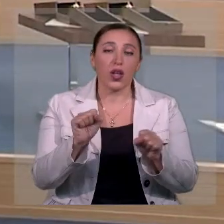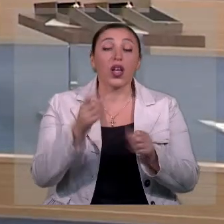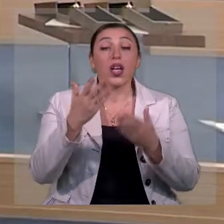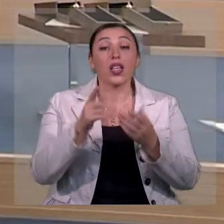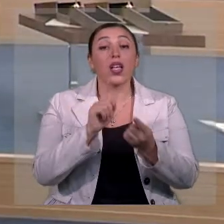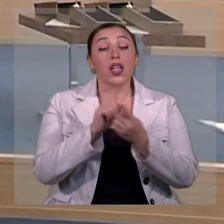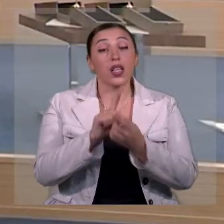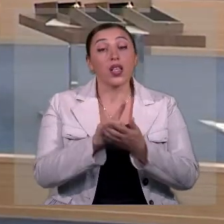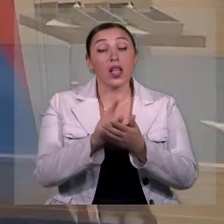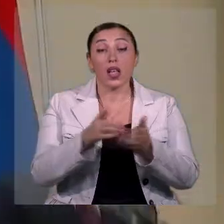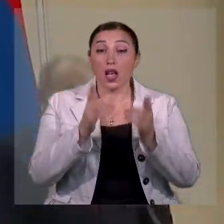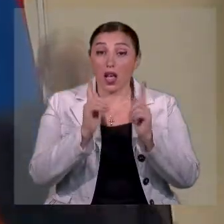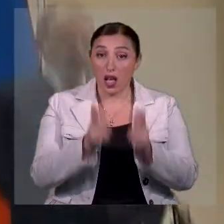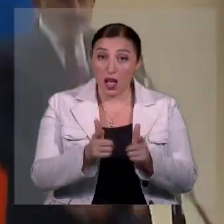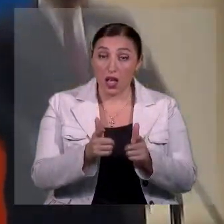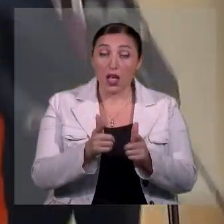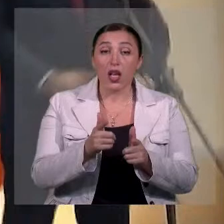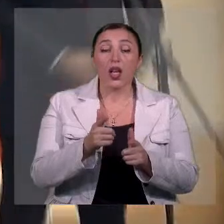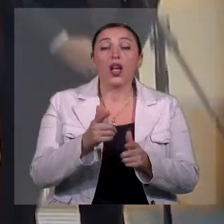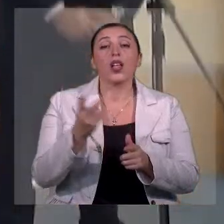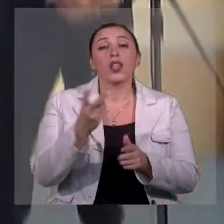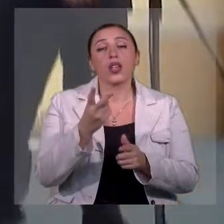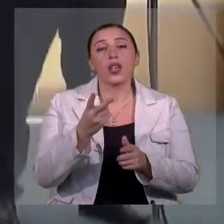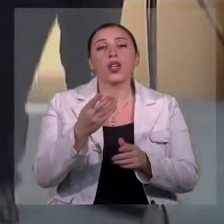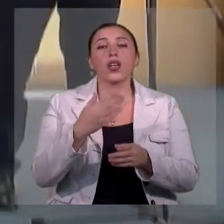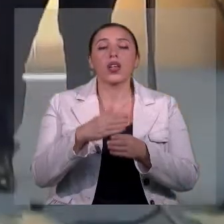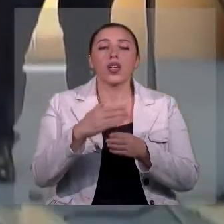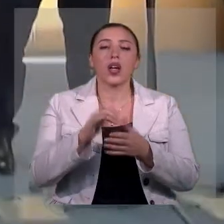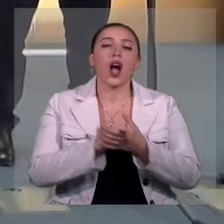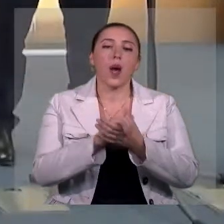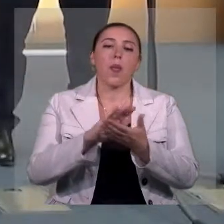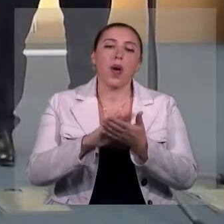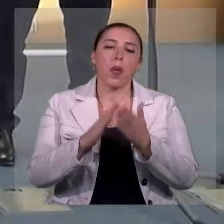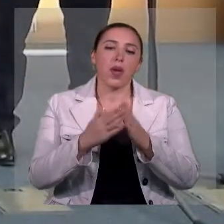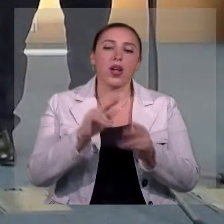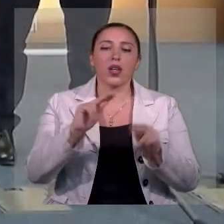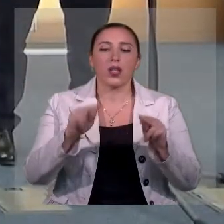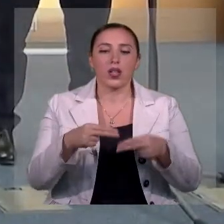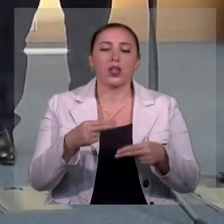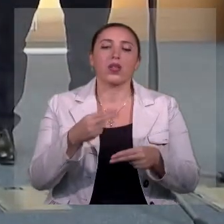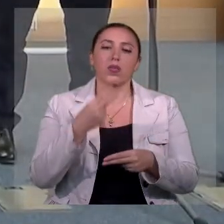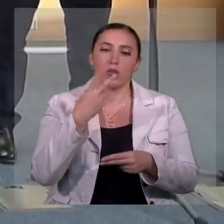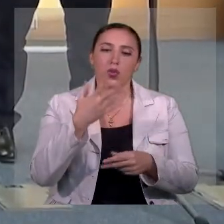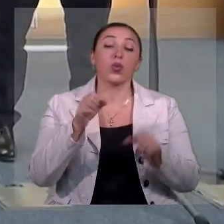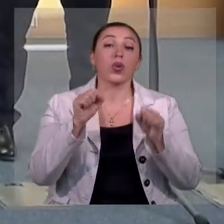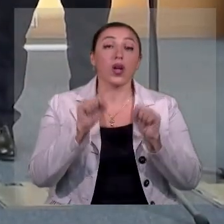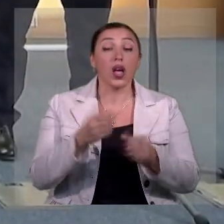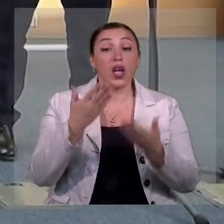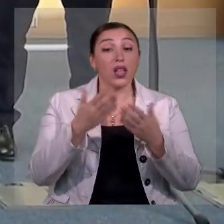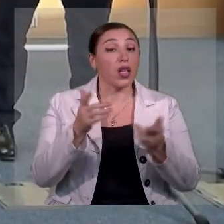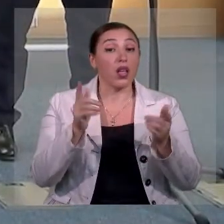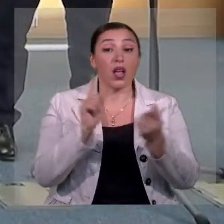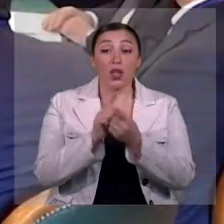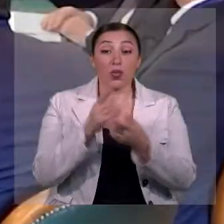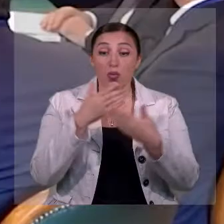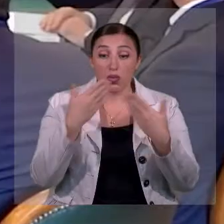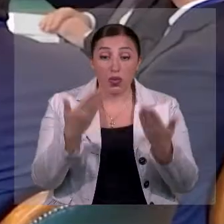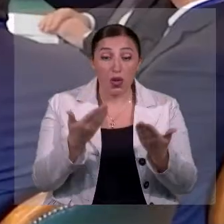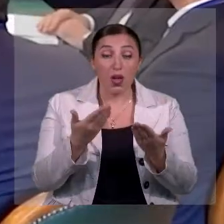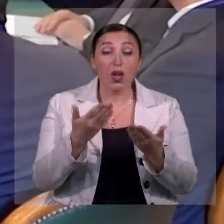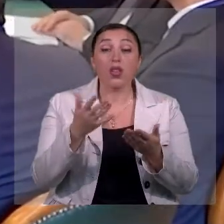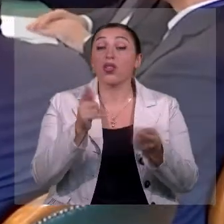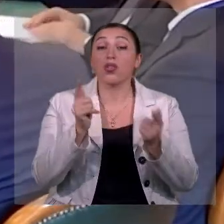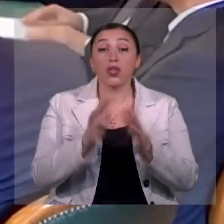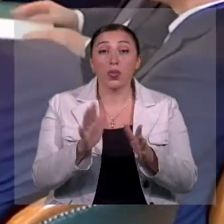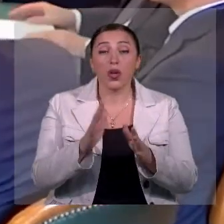քաղաքական մեկնաբանի, ապա կողմերը մի քանի քայլով կմոտենան խաղաղության պայմանագրի ստորագրմանը։ Եթե ոչ, ապա նոր լարվածություն